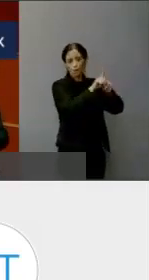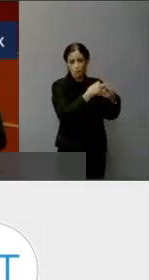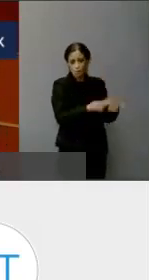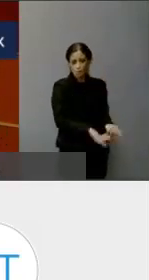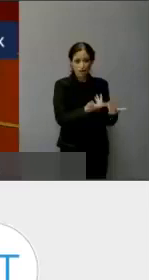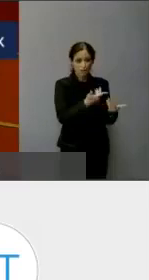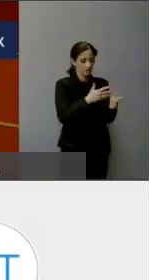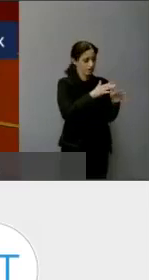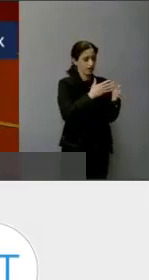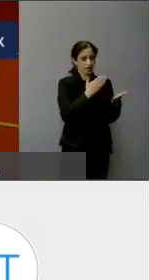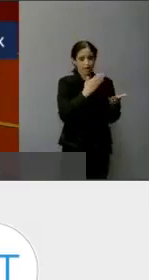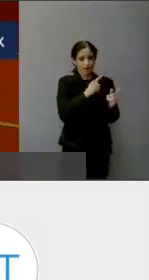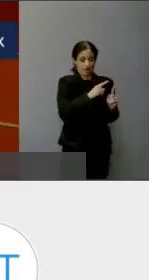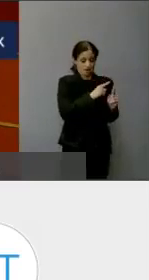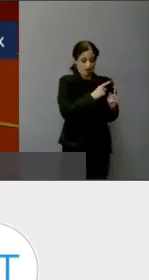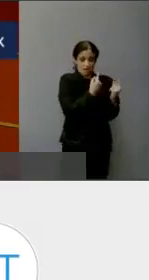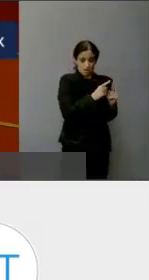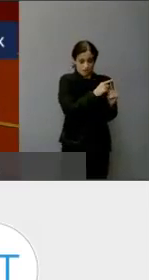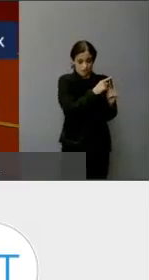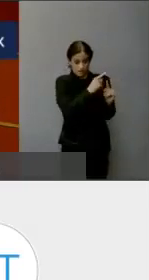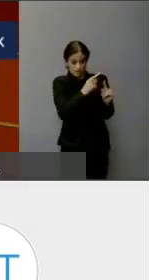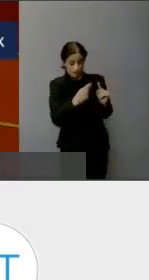papa la collina impermeabilizzando